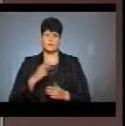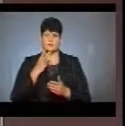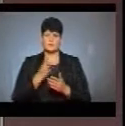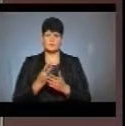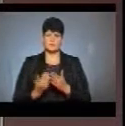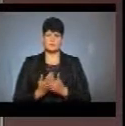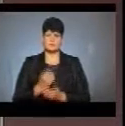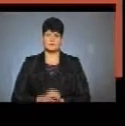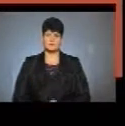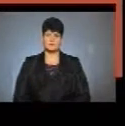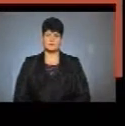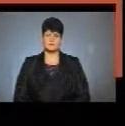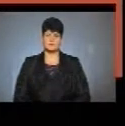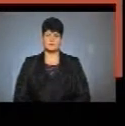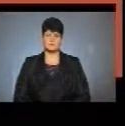випуску.